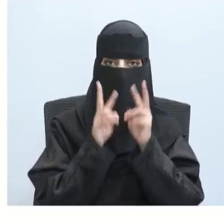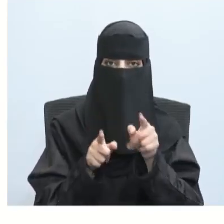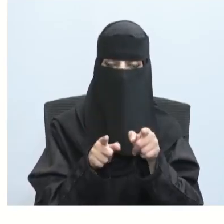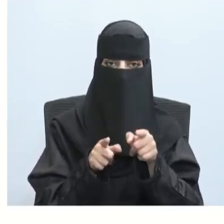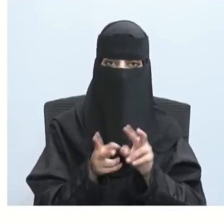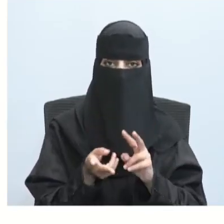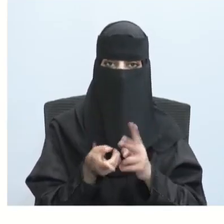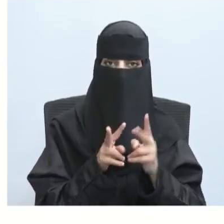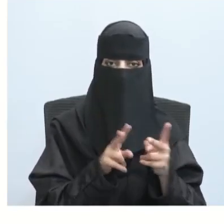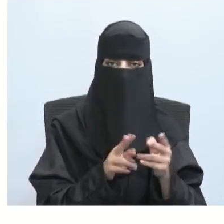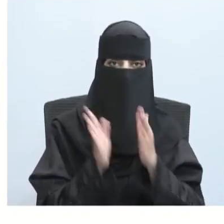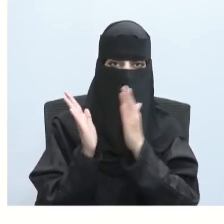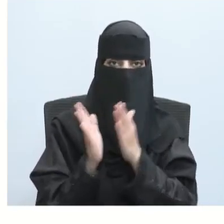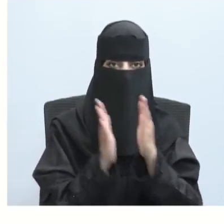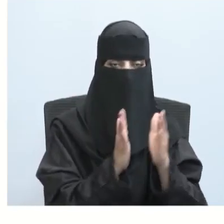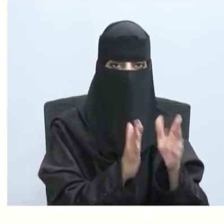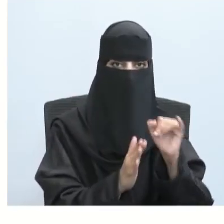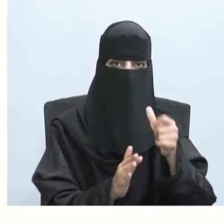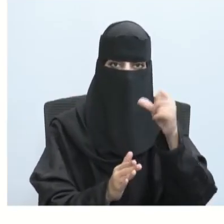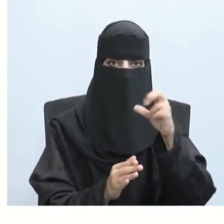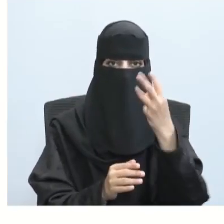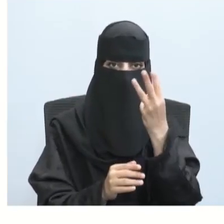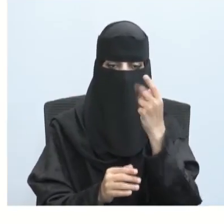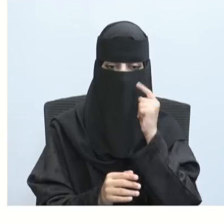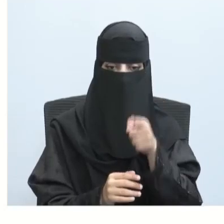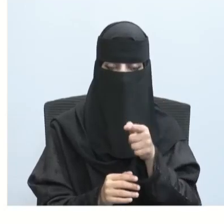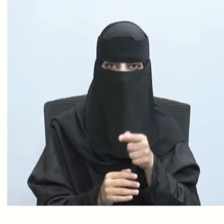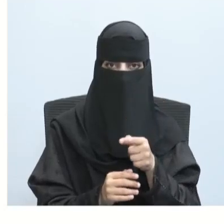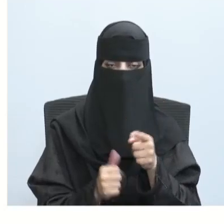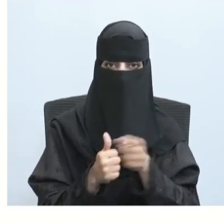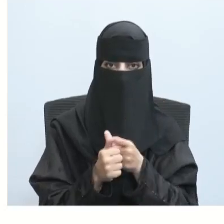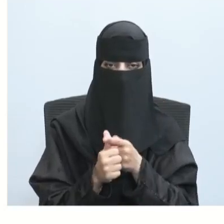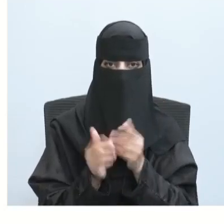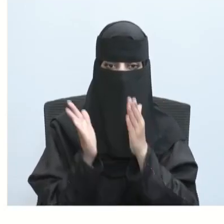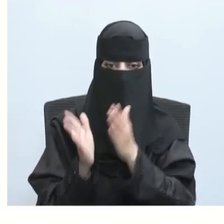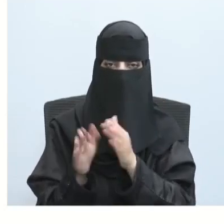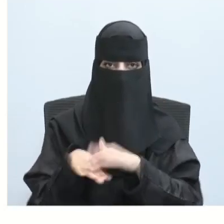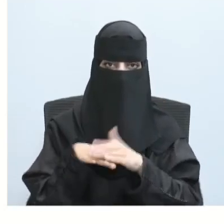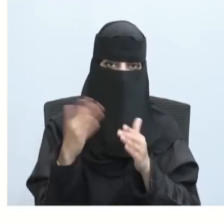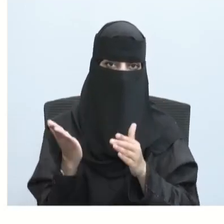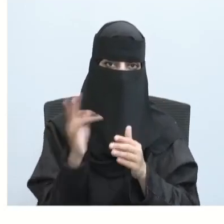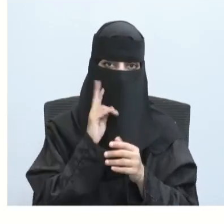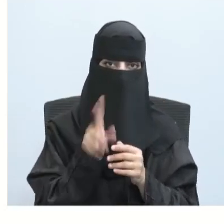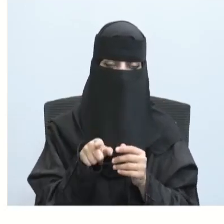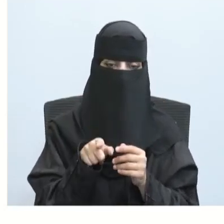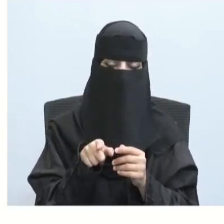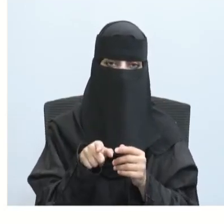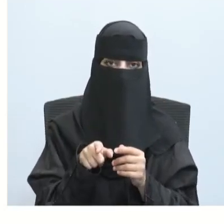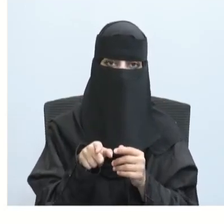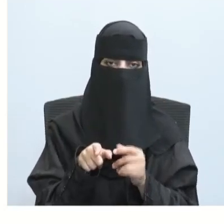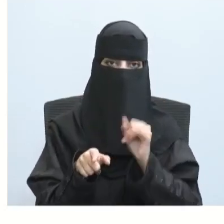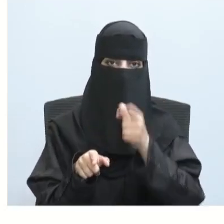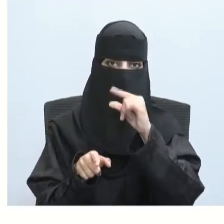تغير في حالات الماده الثلاثه لدينا نشاهد في الصوره من على اليمين ان نشاهد انه